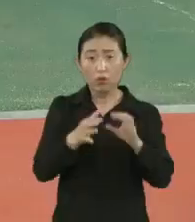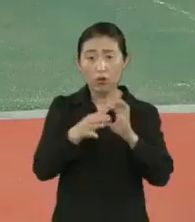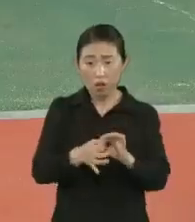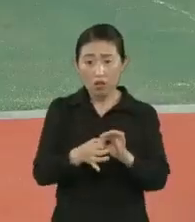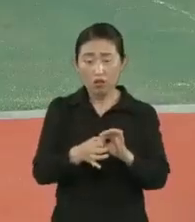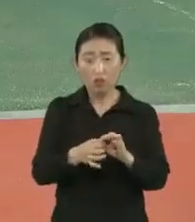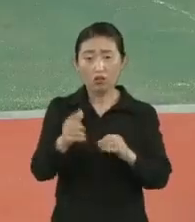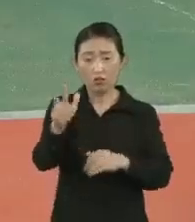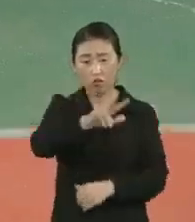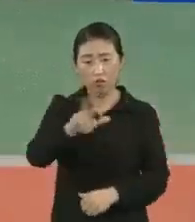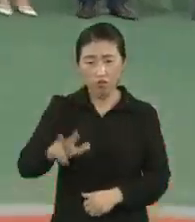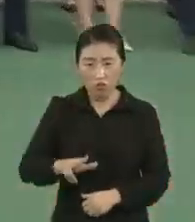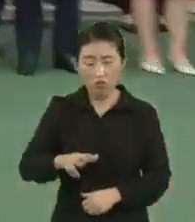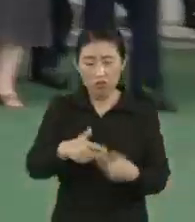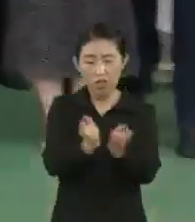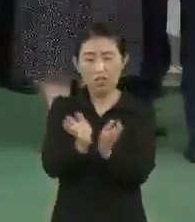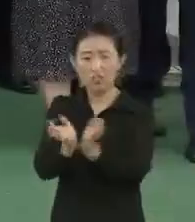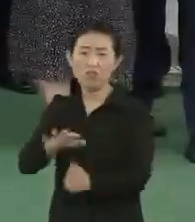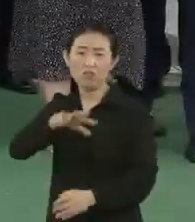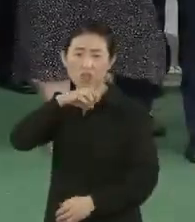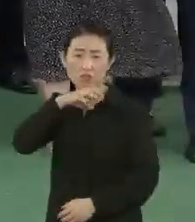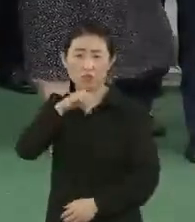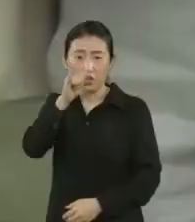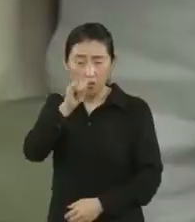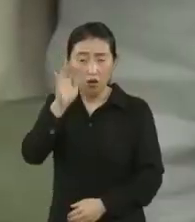지역에 반발을 불러올 거란 점에서